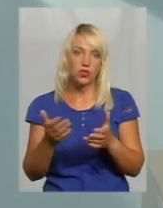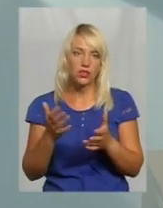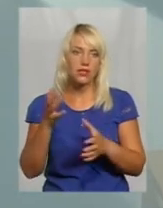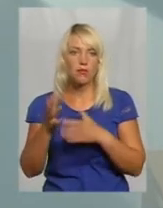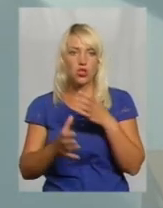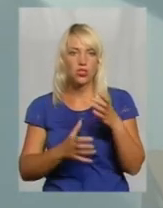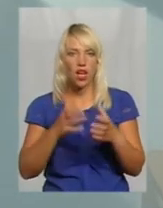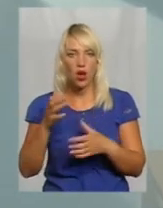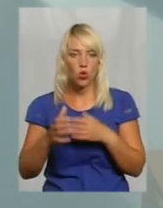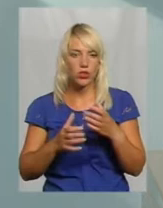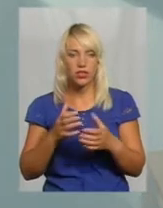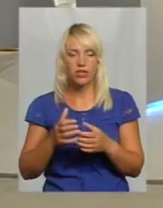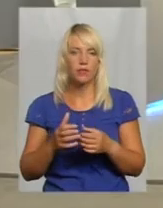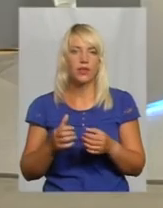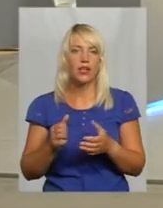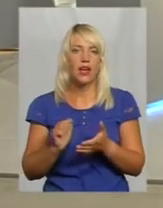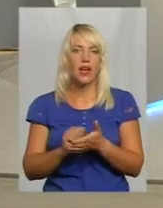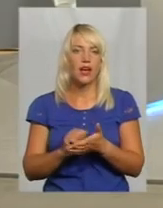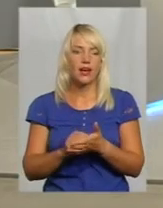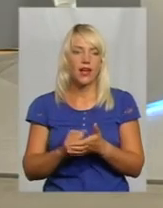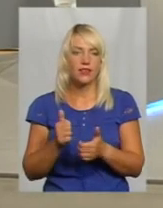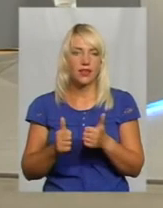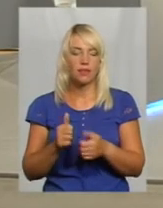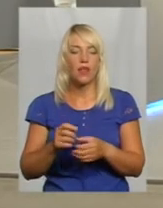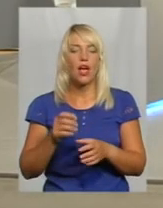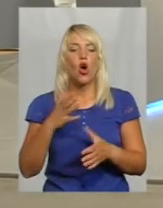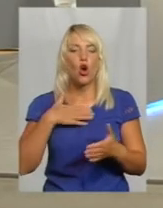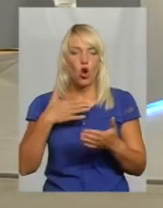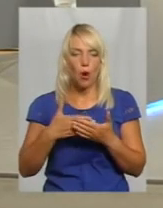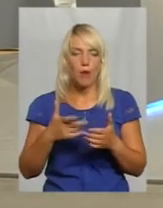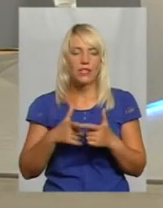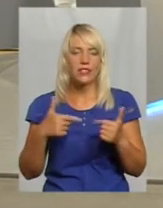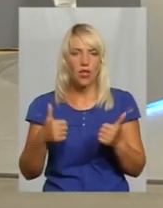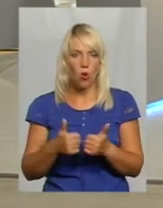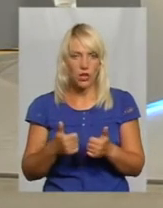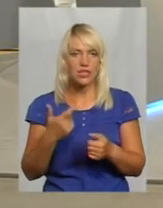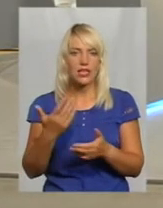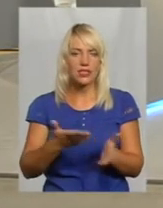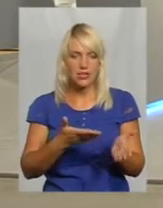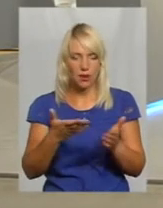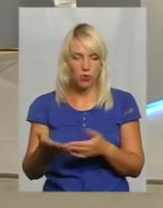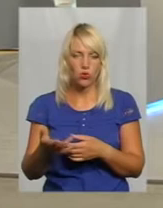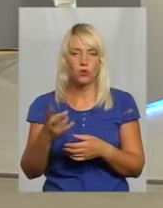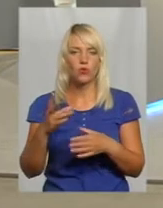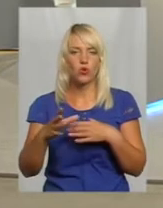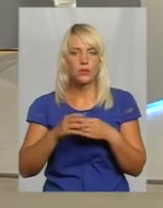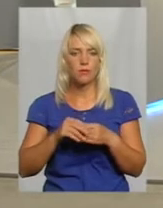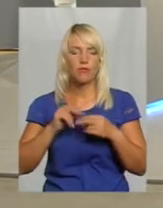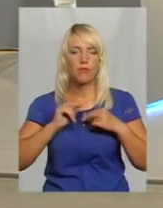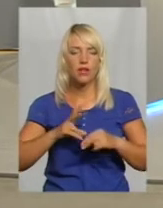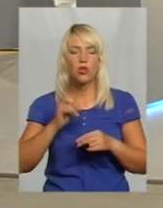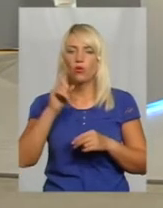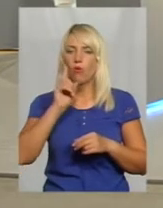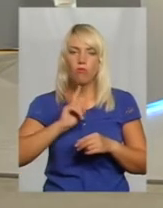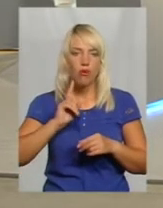міжнародні гранти. Тобто, громадські організації? Запрошуємо до співпраці, але поки що теж ніхто